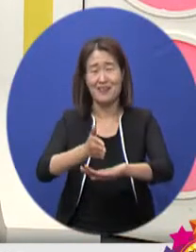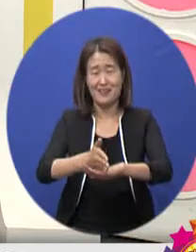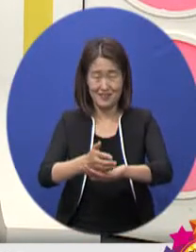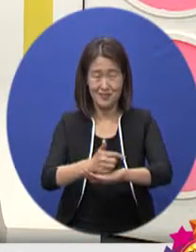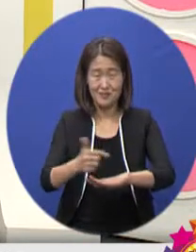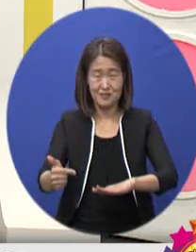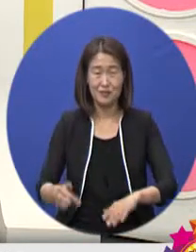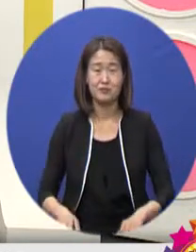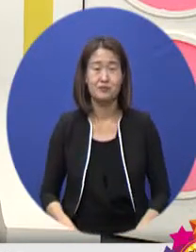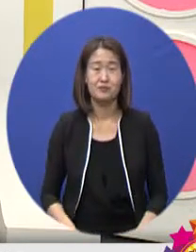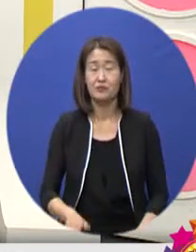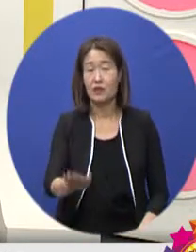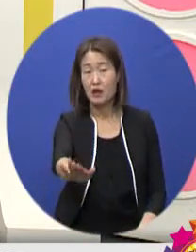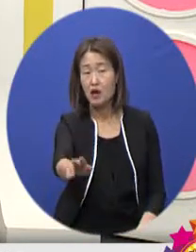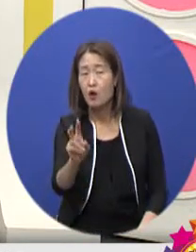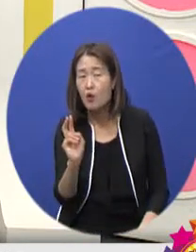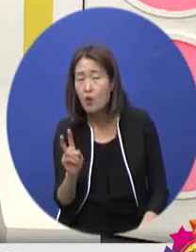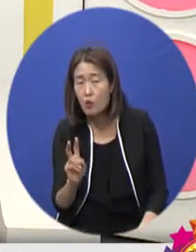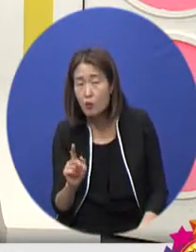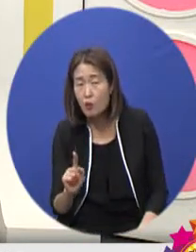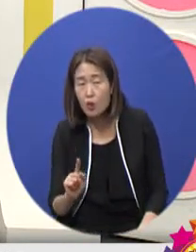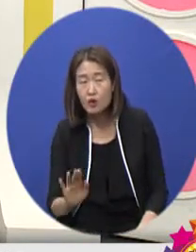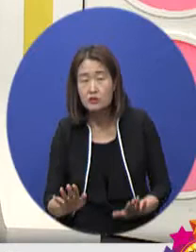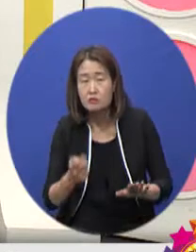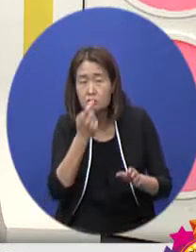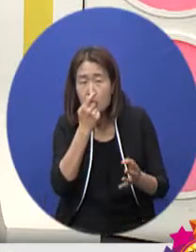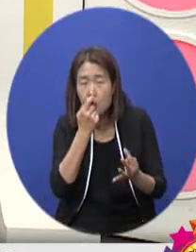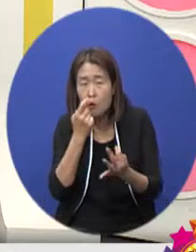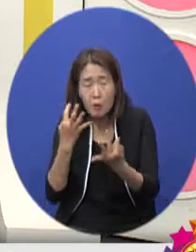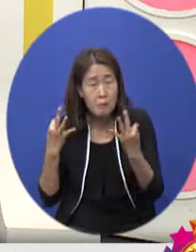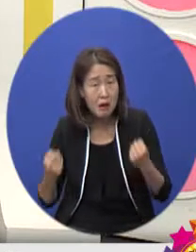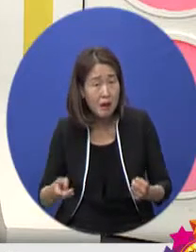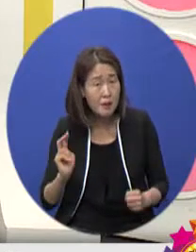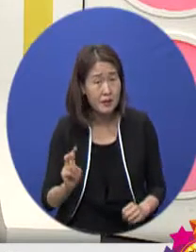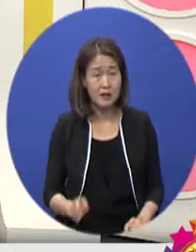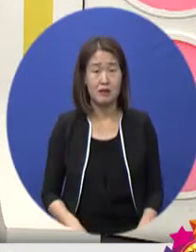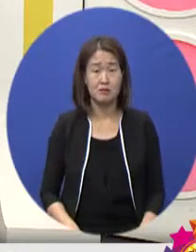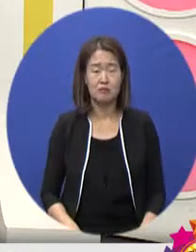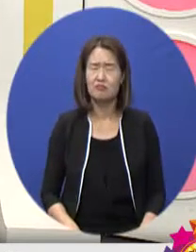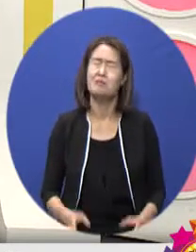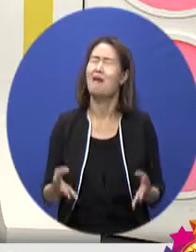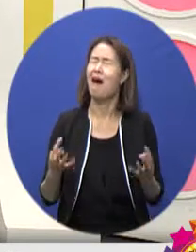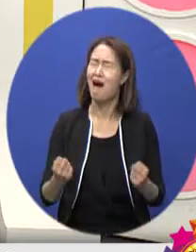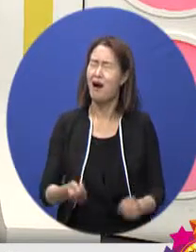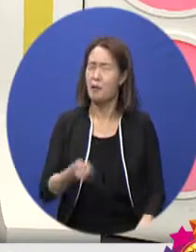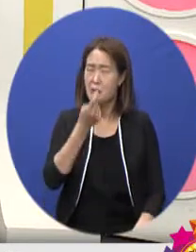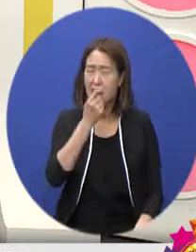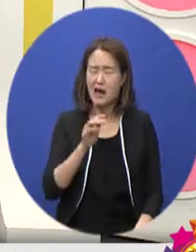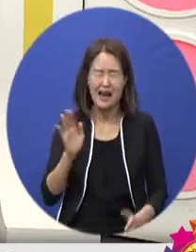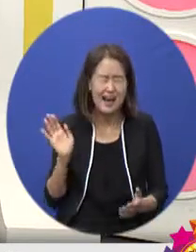네. 네, 어머니 혹시 뭐 배우는 거 많이 있으셔요? 네, 많이 있어요. 어쩐지 목소리가